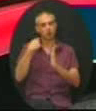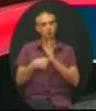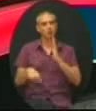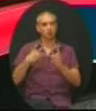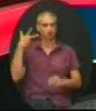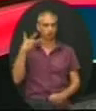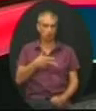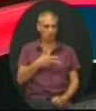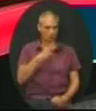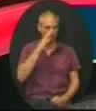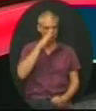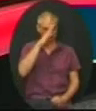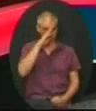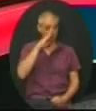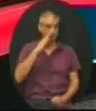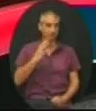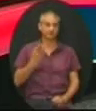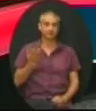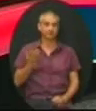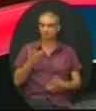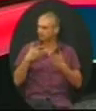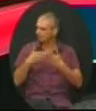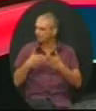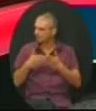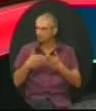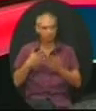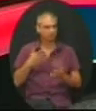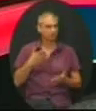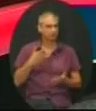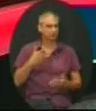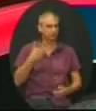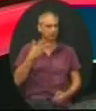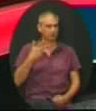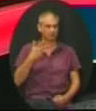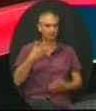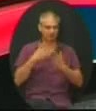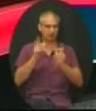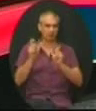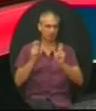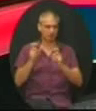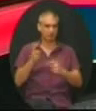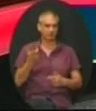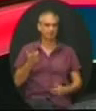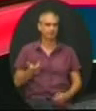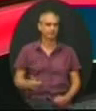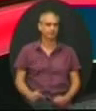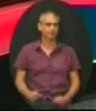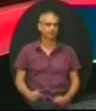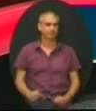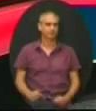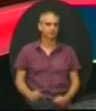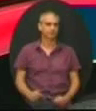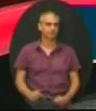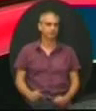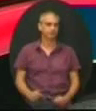של אותן ספינות. איזה ספינות? הספינות ההגנה על להגן על אסדות הגז.